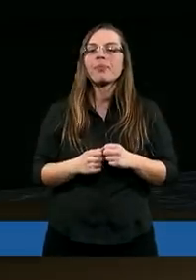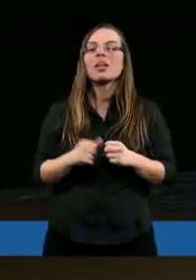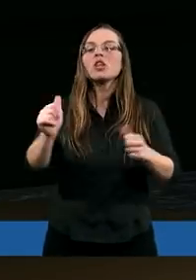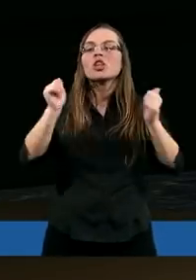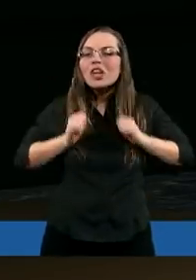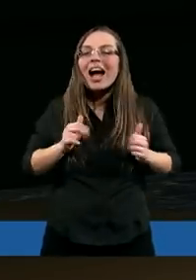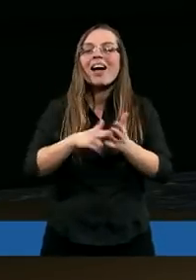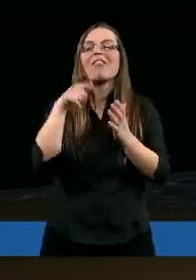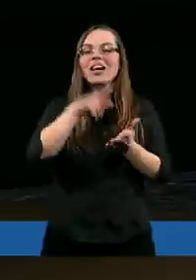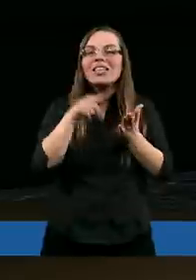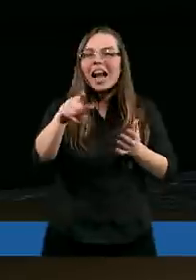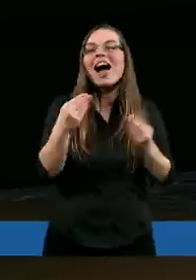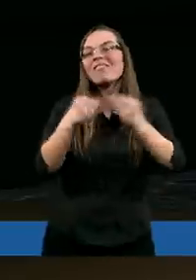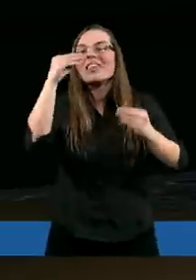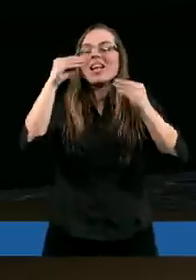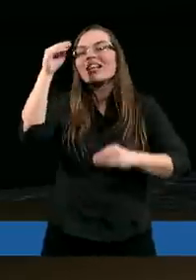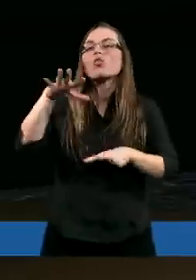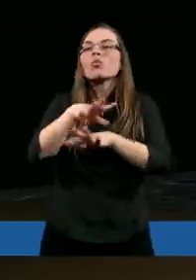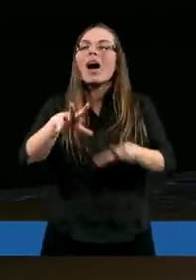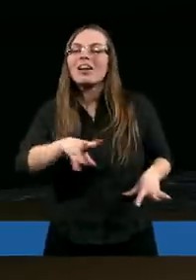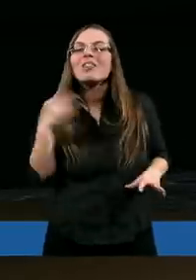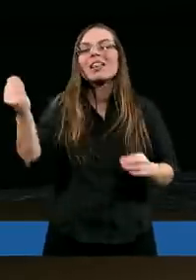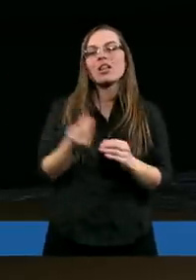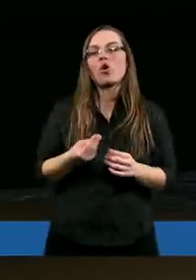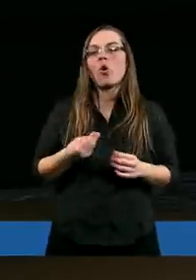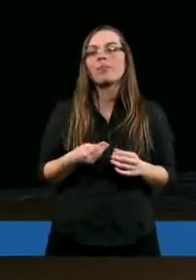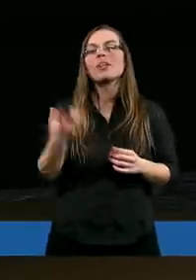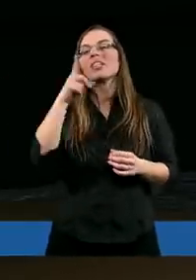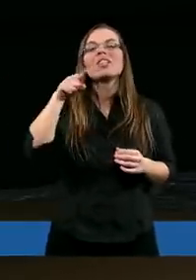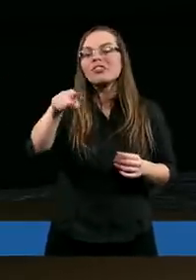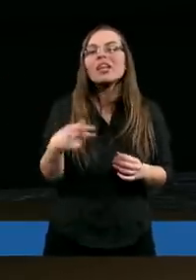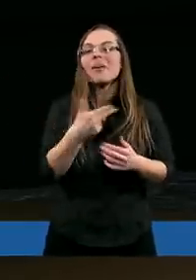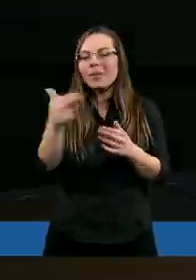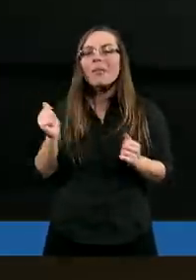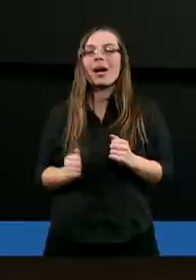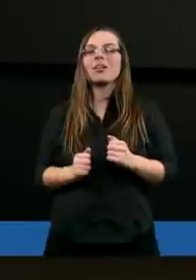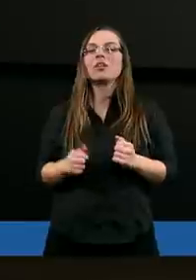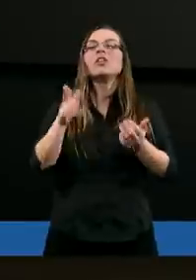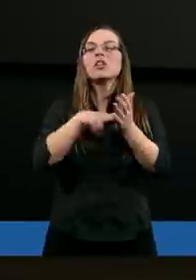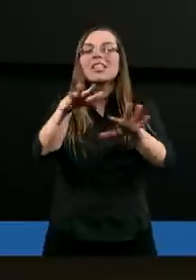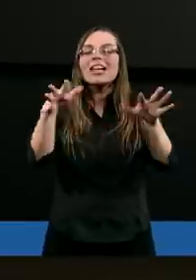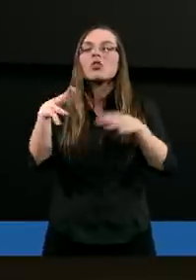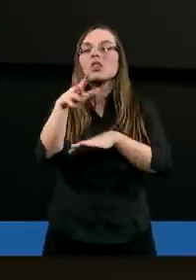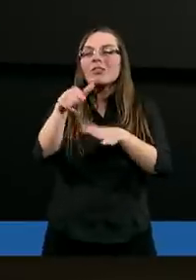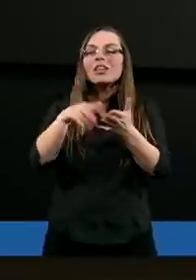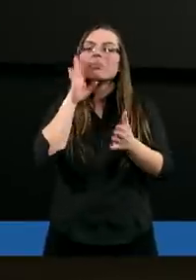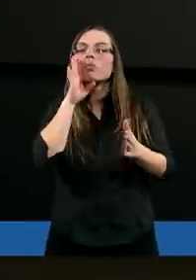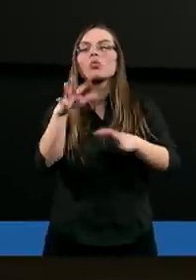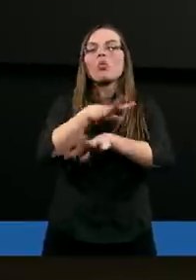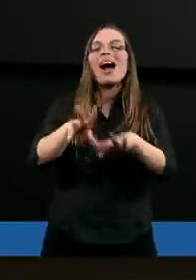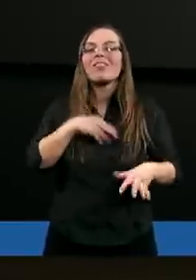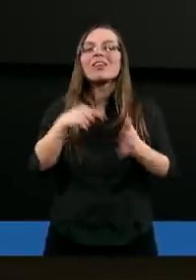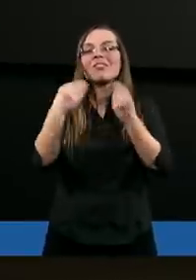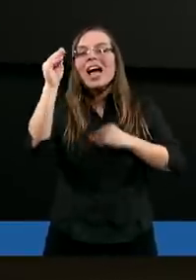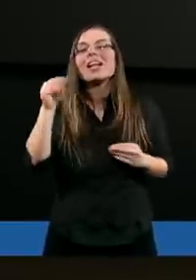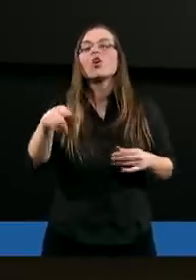czekają na więcej Ducha Świętego niż w tej chwili. Że mam tylko tyle Ducha Świętego, ale mam trochę więcej Ducha Świętego.